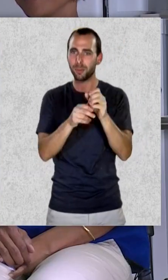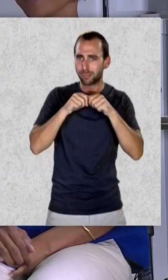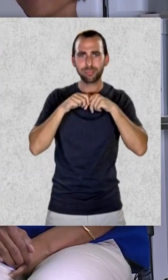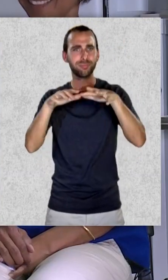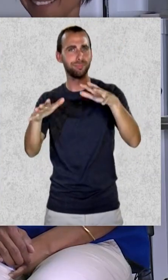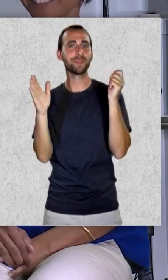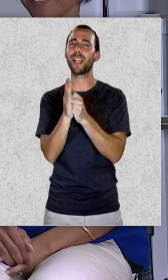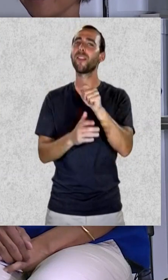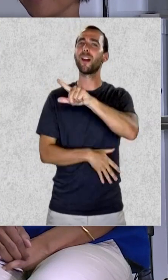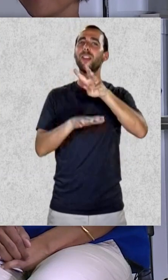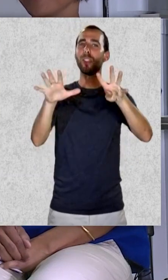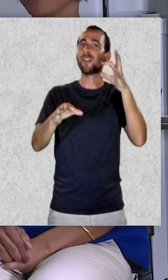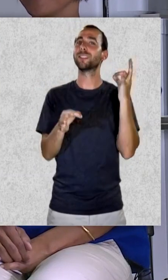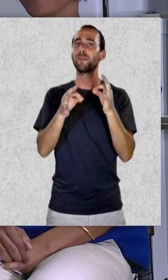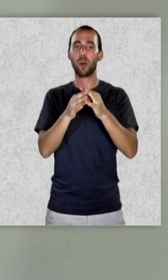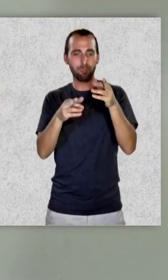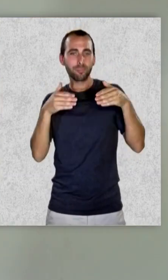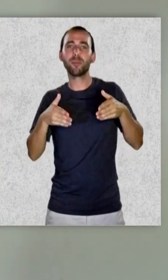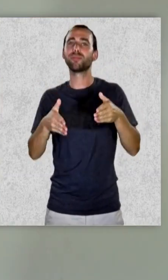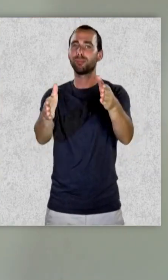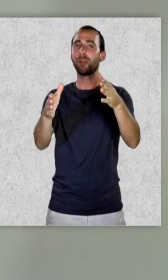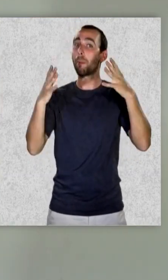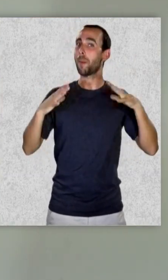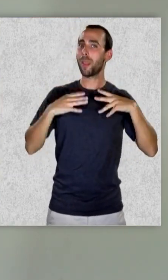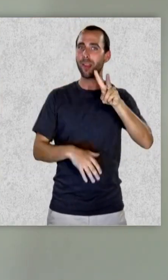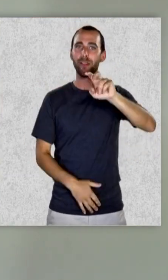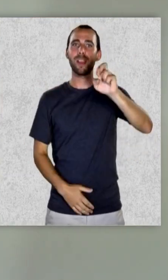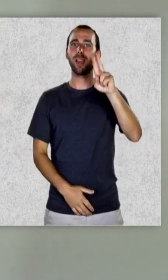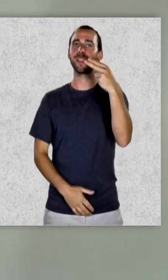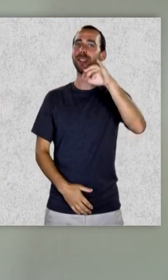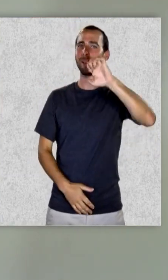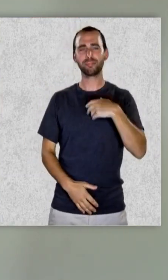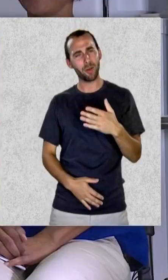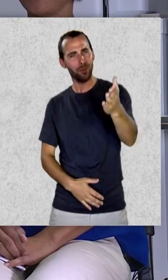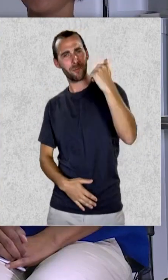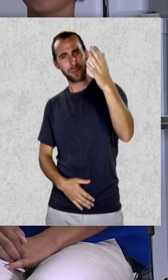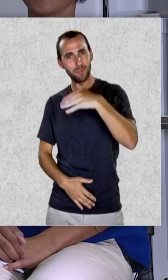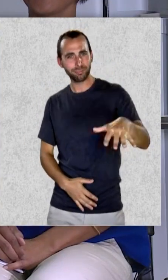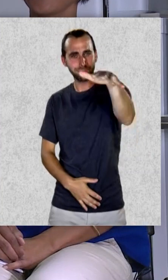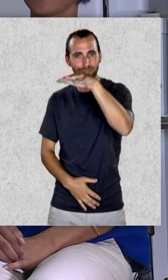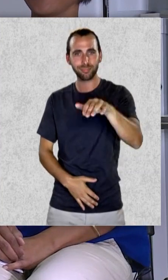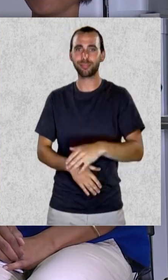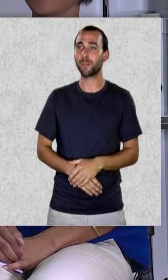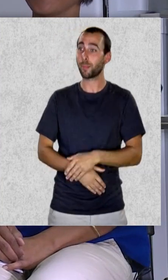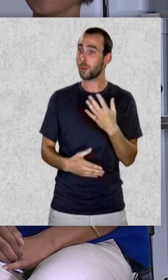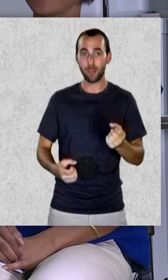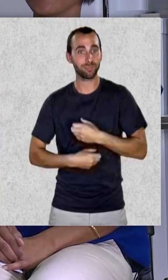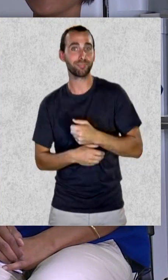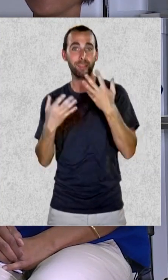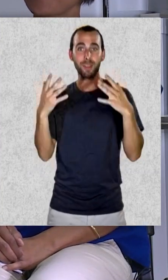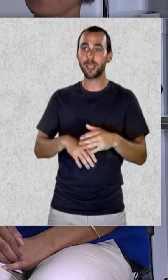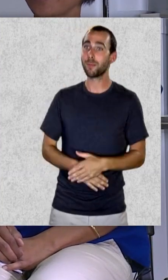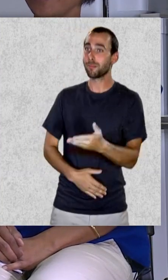à Pierre-Vernier. Venez tous. Déguisés, surtout. Voilà, ce sera le mot de la fin. Merci Cathy